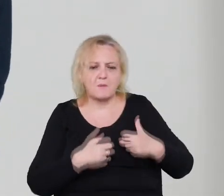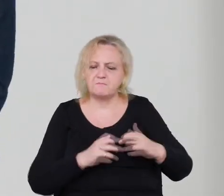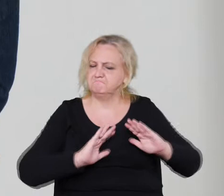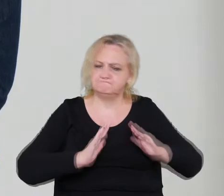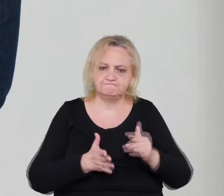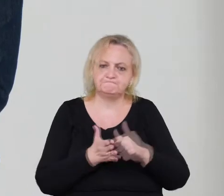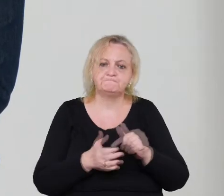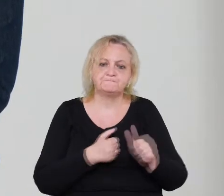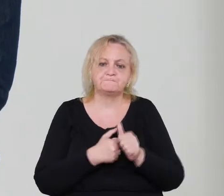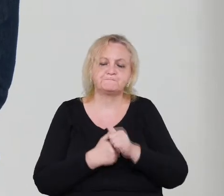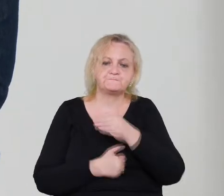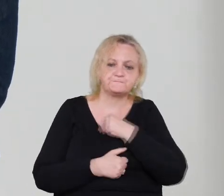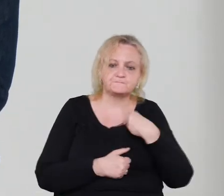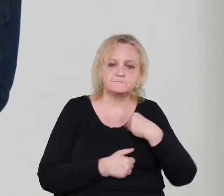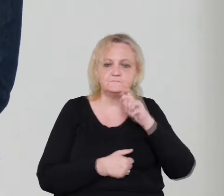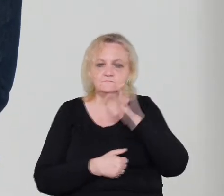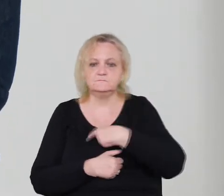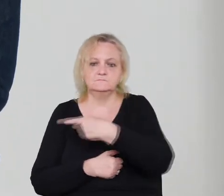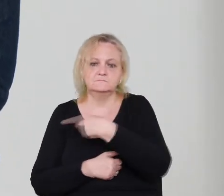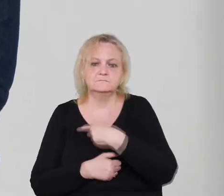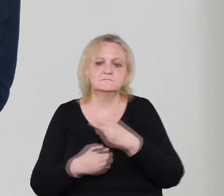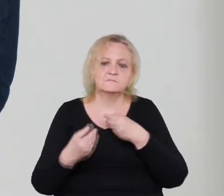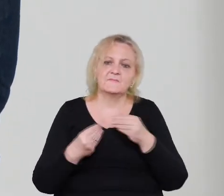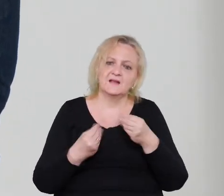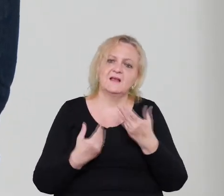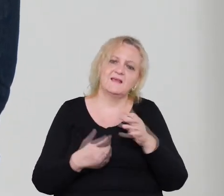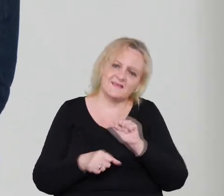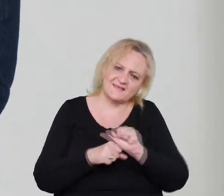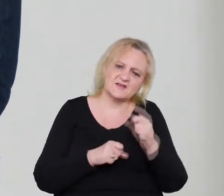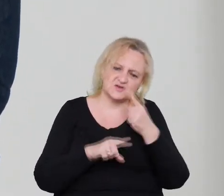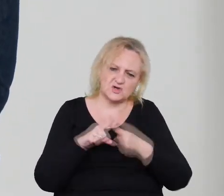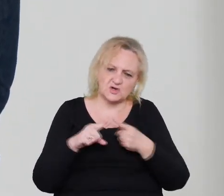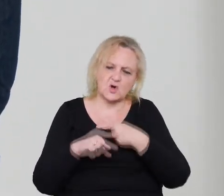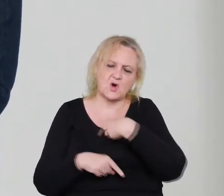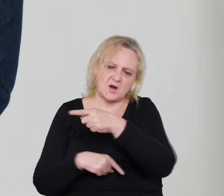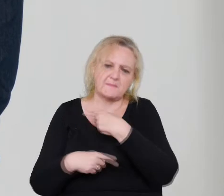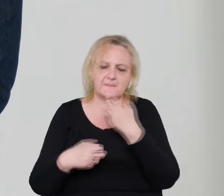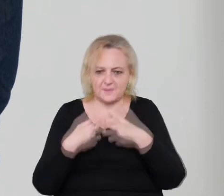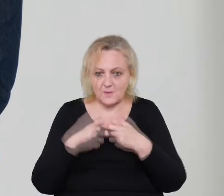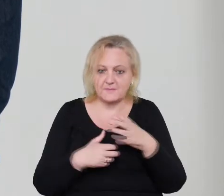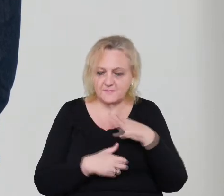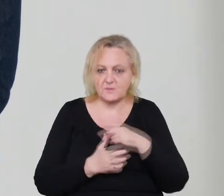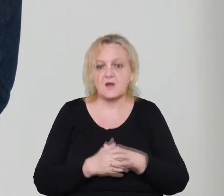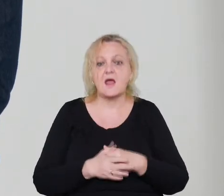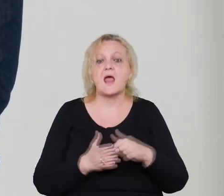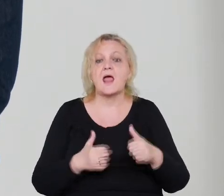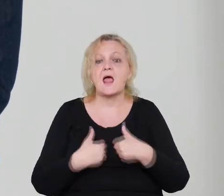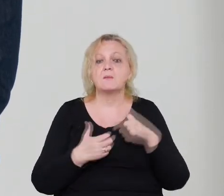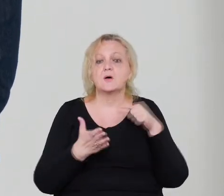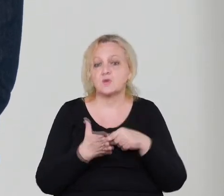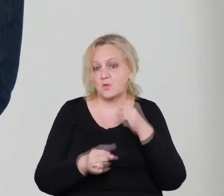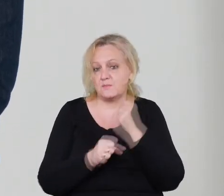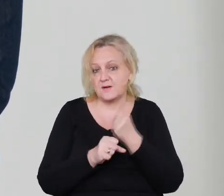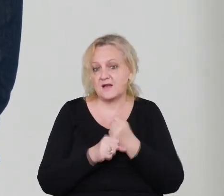jeśli chodzi o Polaków i ukraińców to są dosyć świeże rany ale też to nie są przez w ten sposób i żeby to że te rzeczy